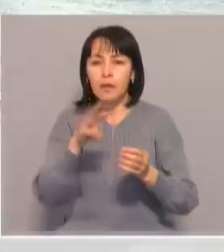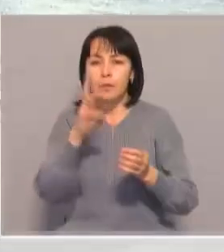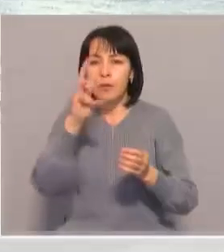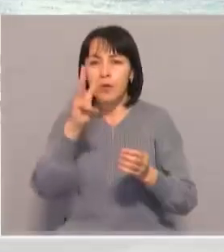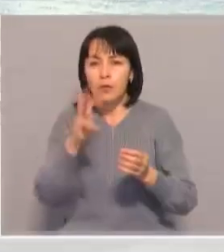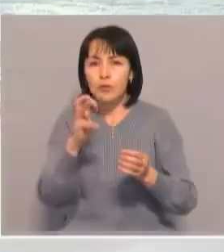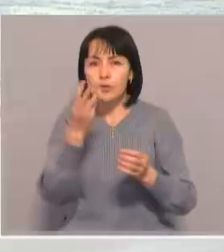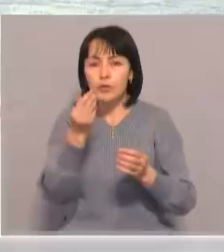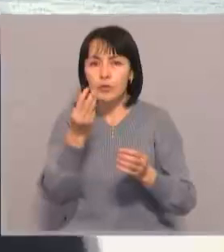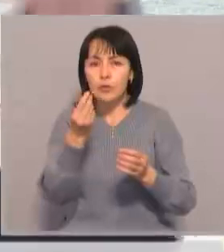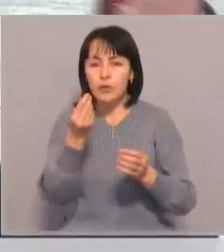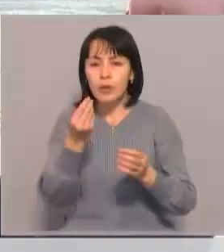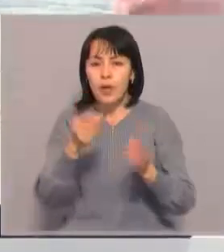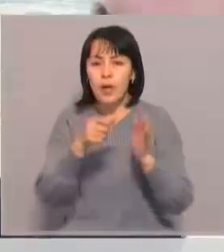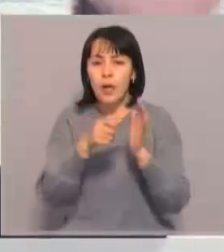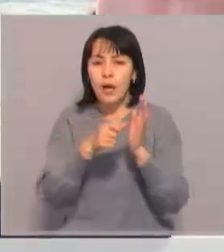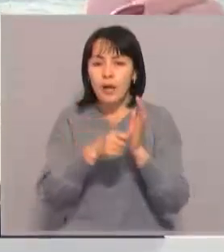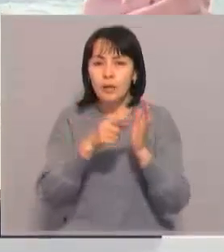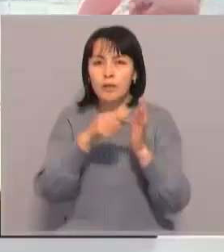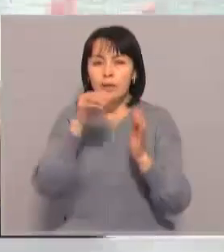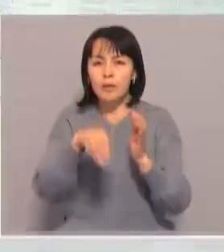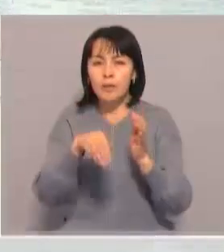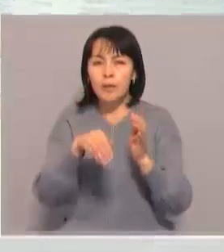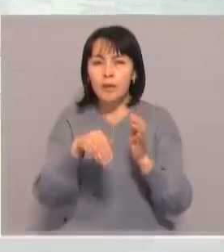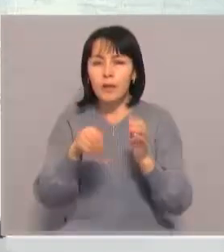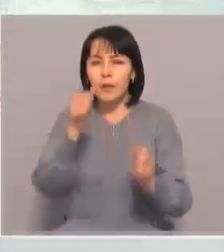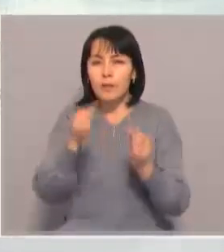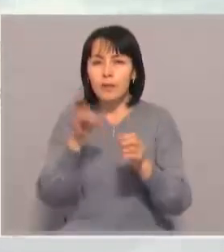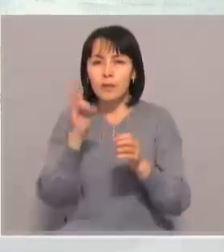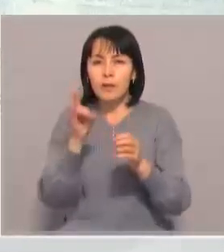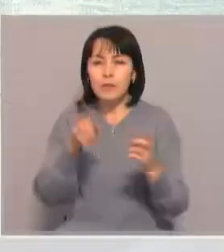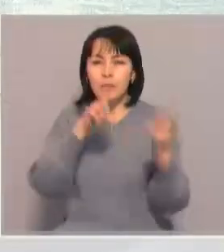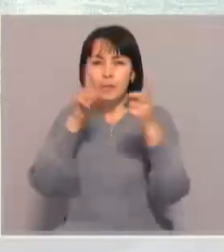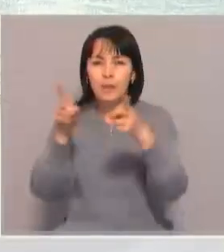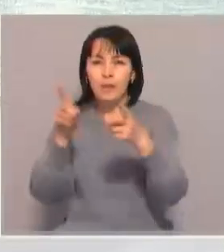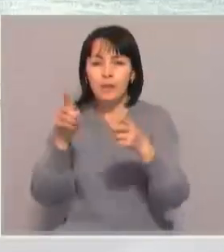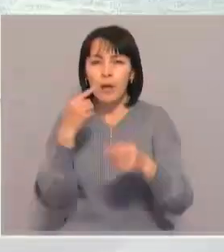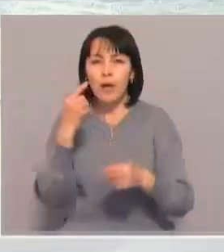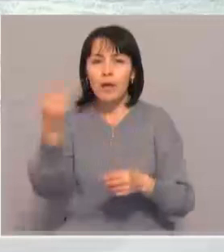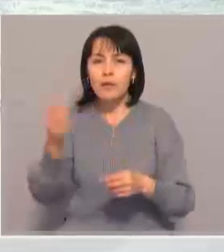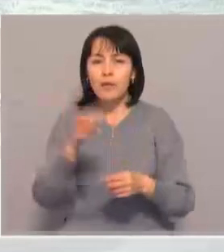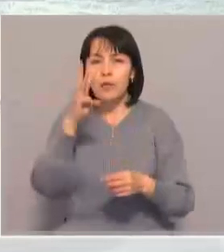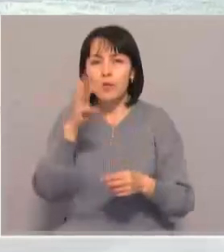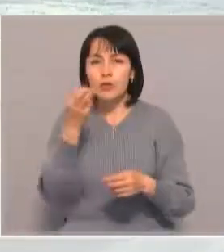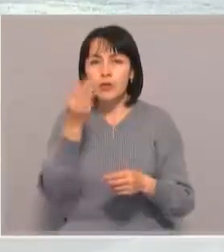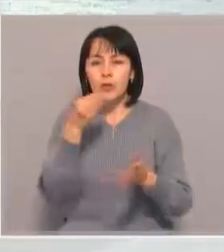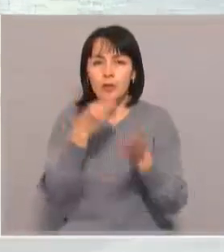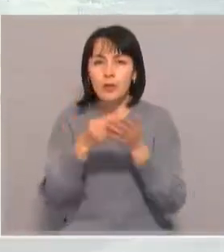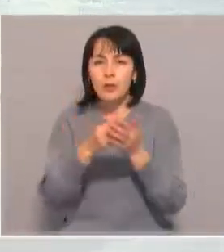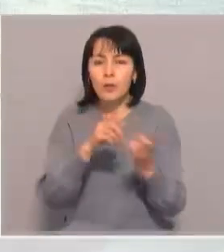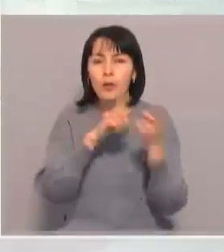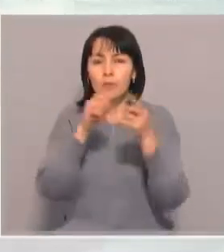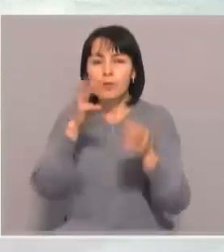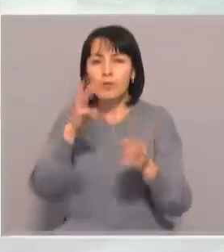қазір 60-70 мың газет жалдап, қанша жерге барам? Шардара қайда, біреу қайда, дұрыс па? 300 теңгені алып тұрмын. Мен қай ойаққа